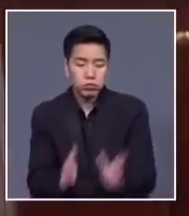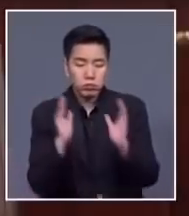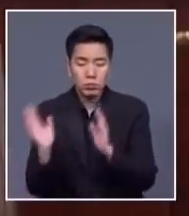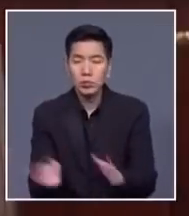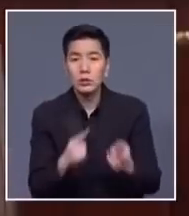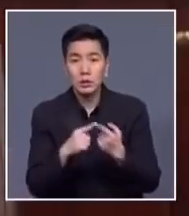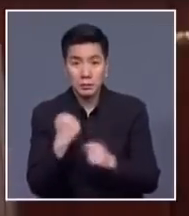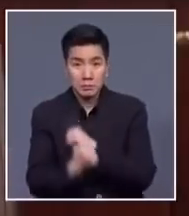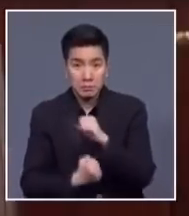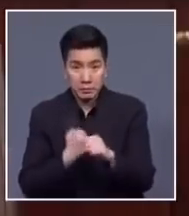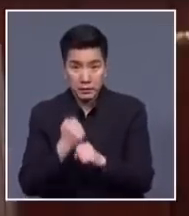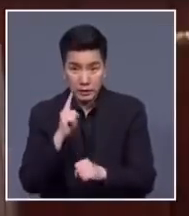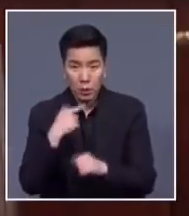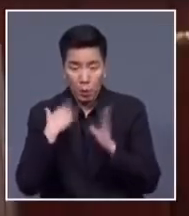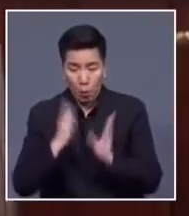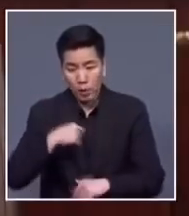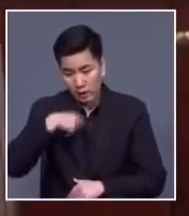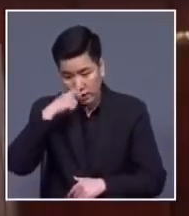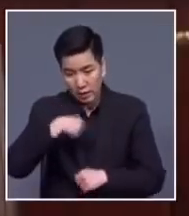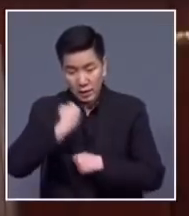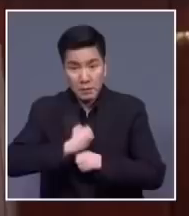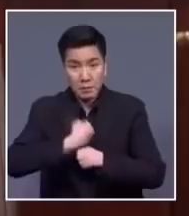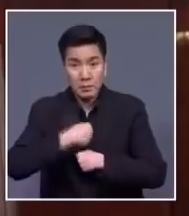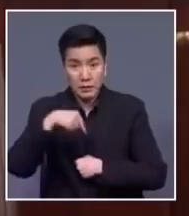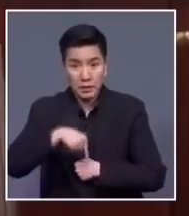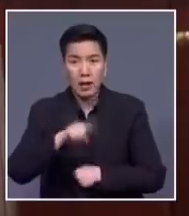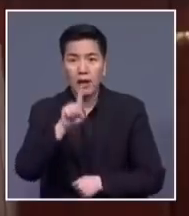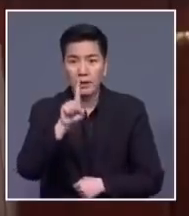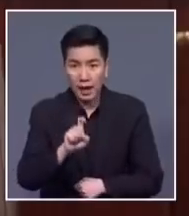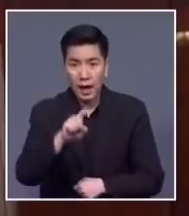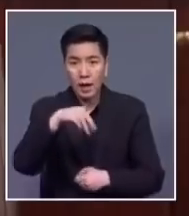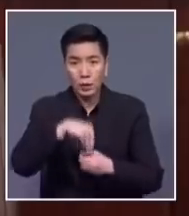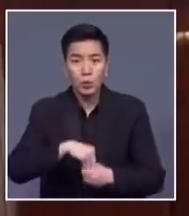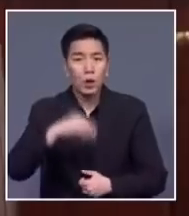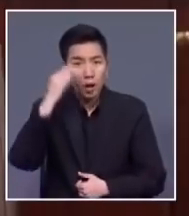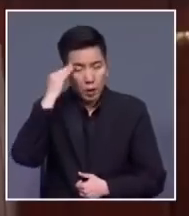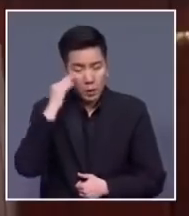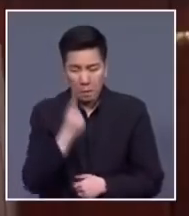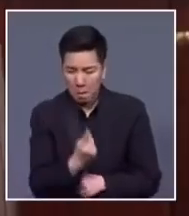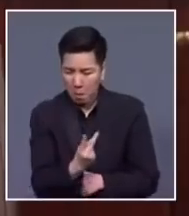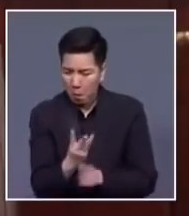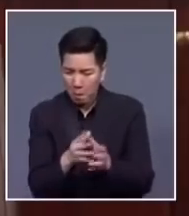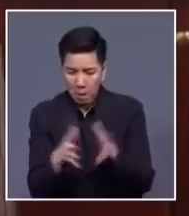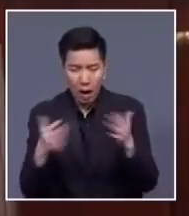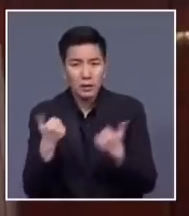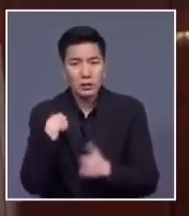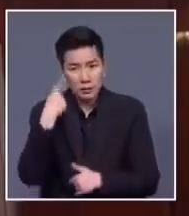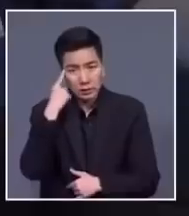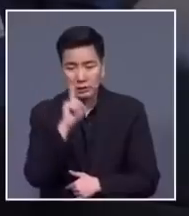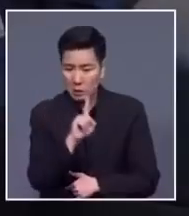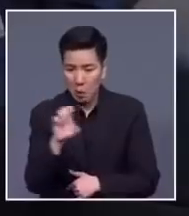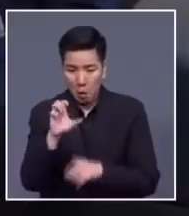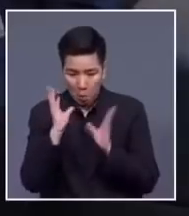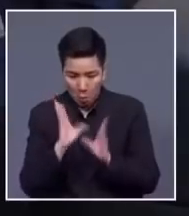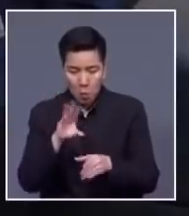ปีนึงเนี่ยมีแรงงานไทยที่มาเสียชีวิตที่นี่มากนะครับปีที่แล้วเนี่ย ก็เกือบ100คน